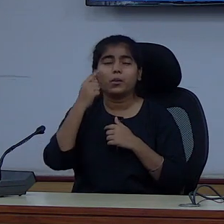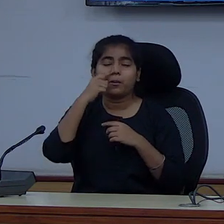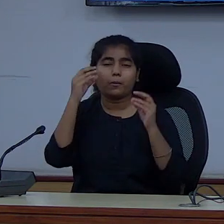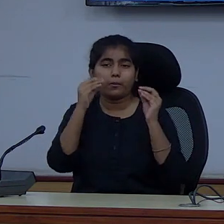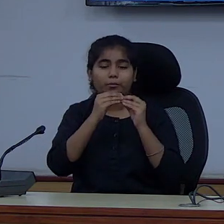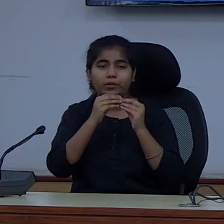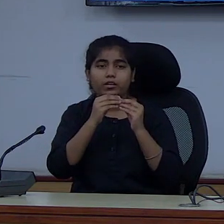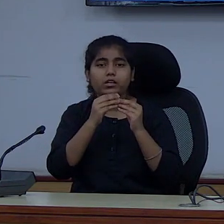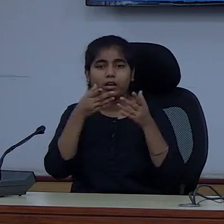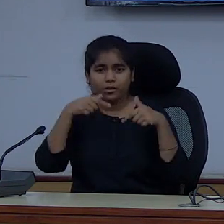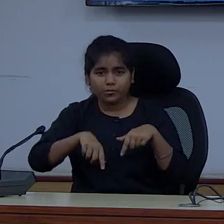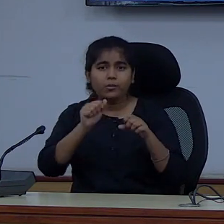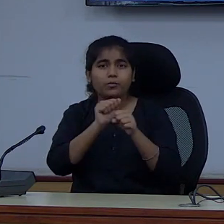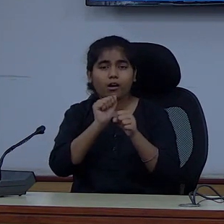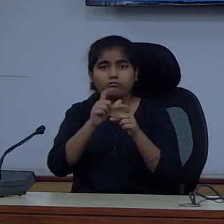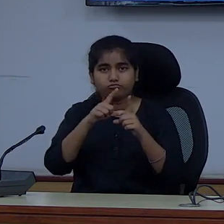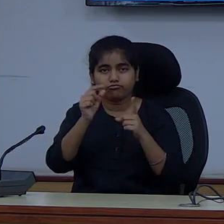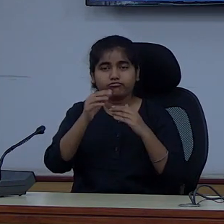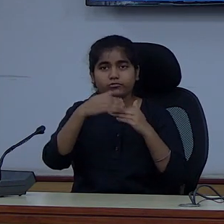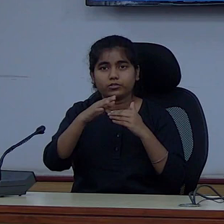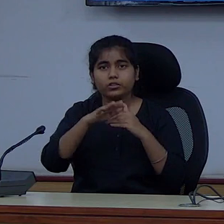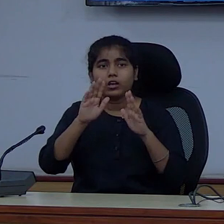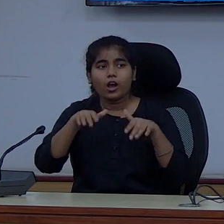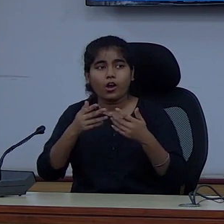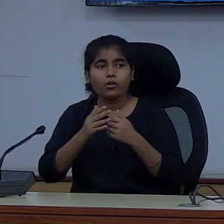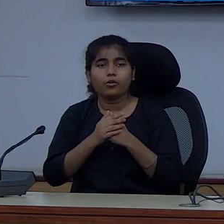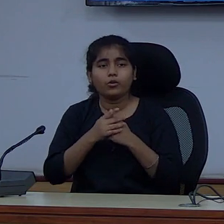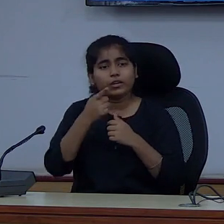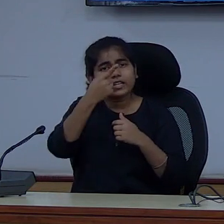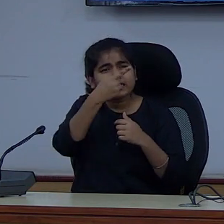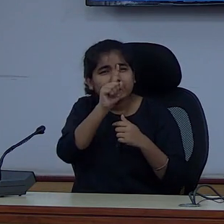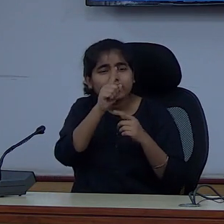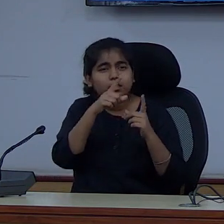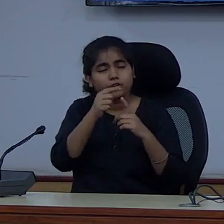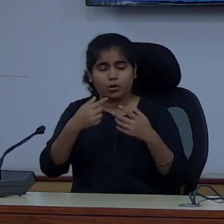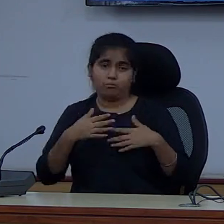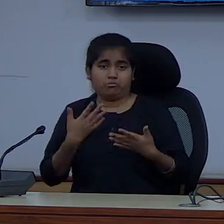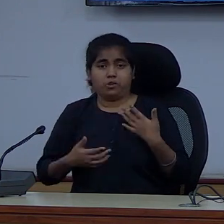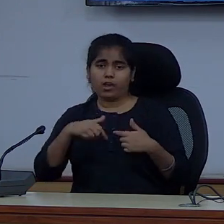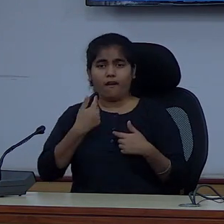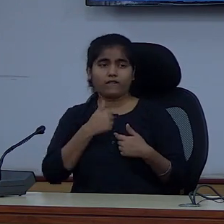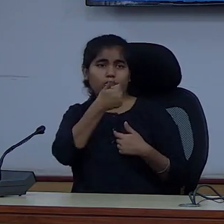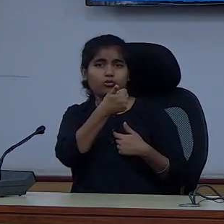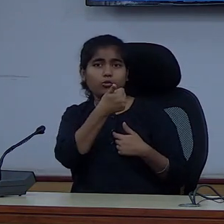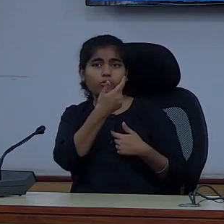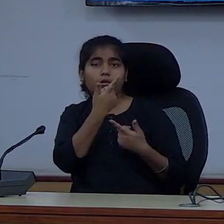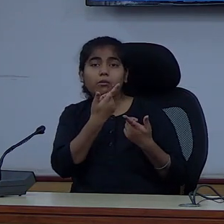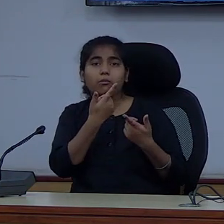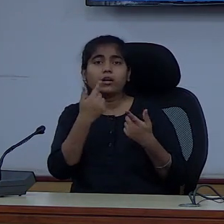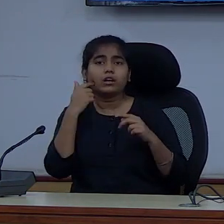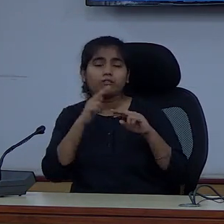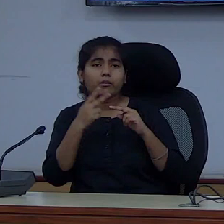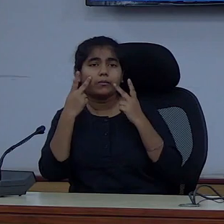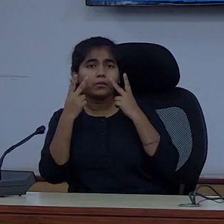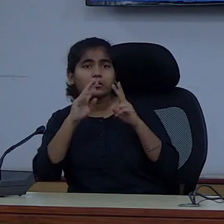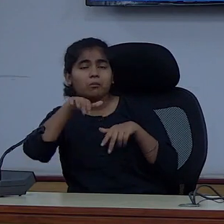से समझा होगा। कैसे पता चलेगा, मैं दोनों को कोट करूंगा, सबसे पहले तो डॉक्टर भारती मैं आपसे जानना चाहूंगा कि जो काम हम कर रहे हैं, जो फीचर्स हमने किए